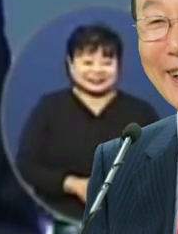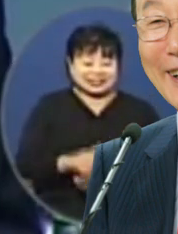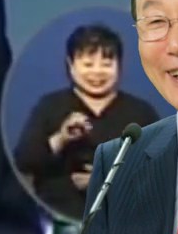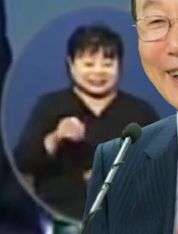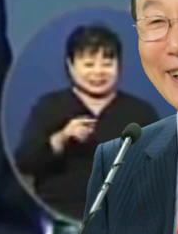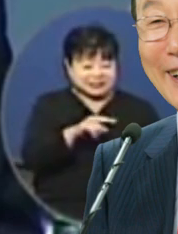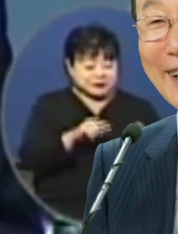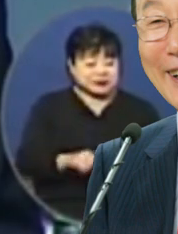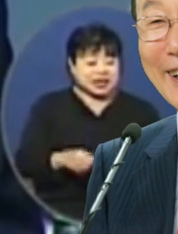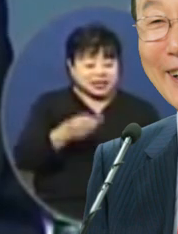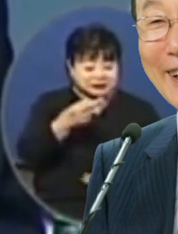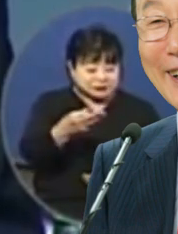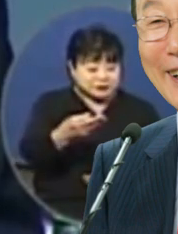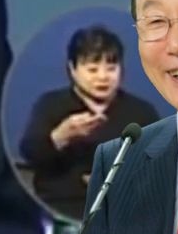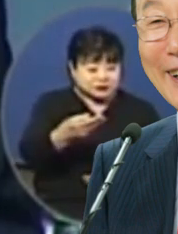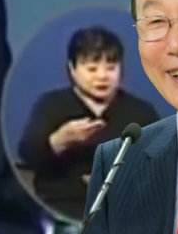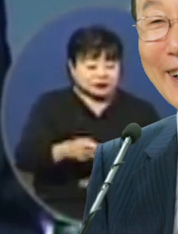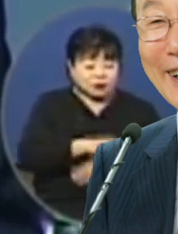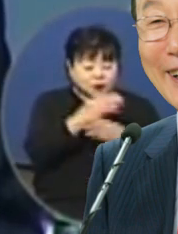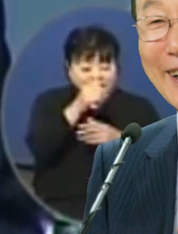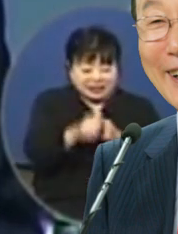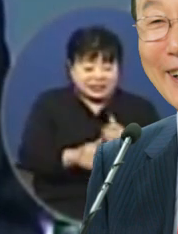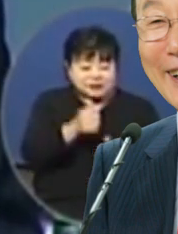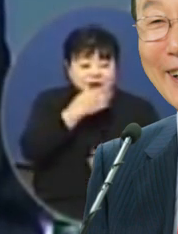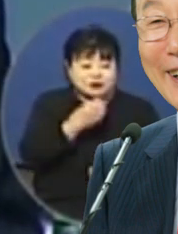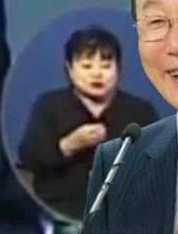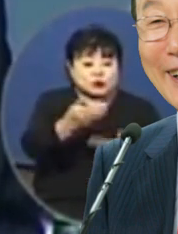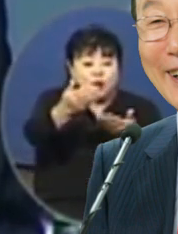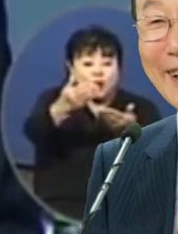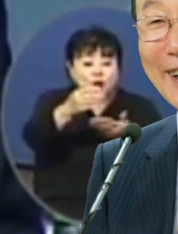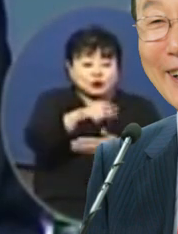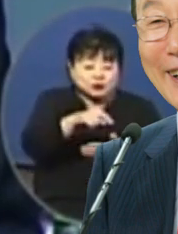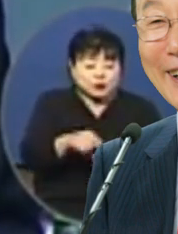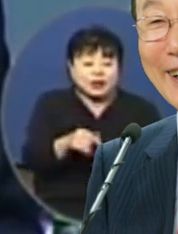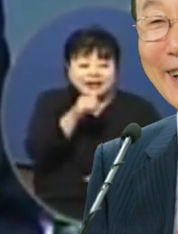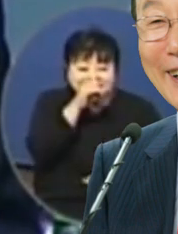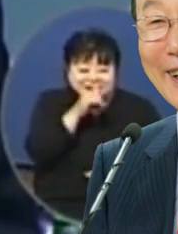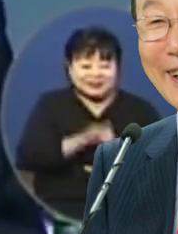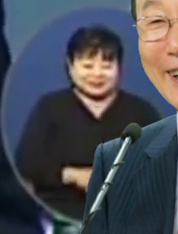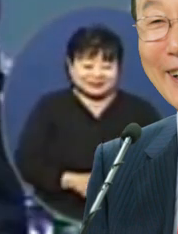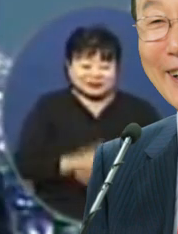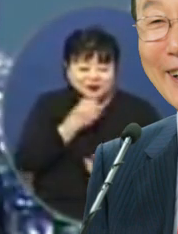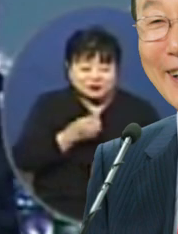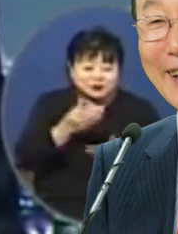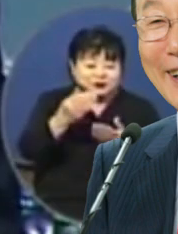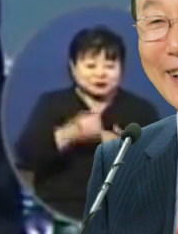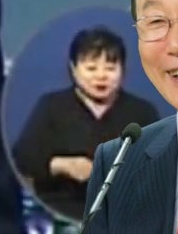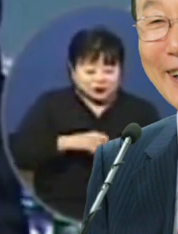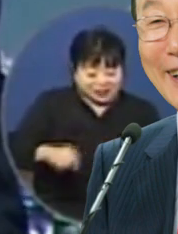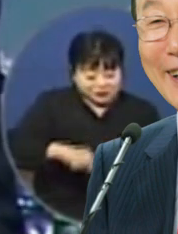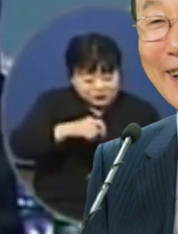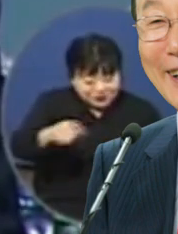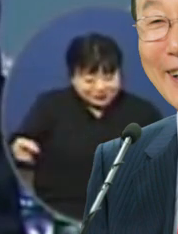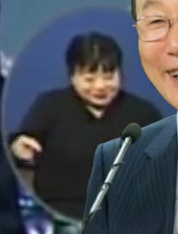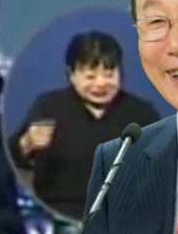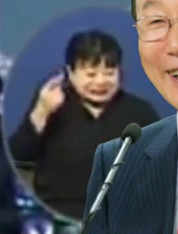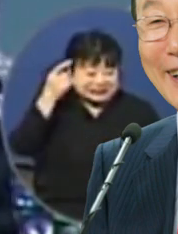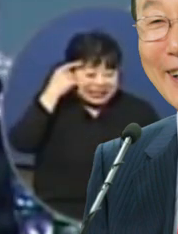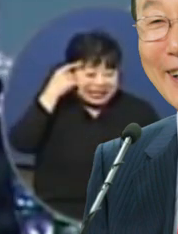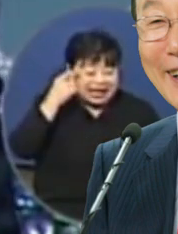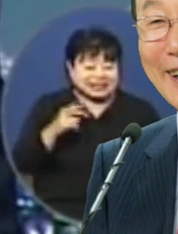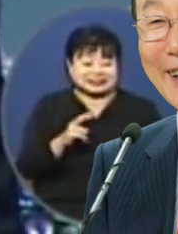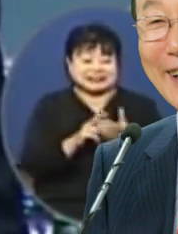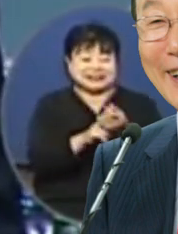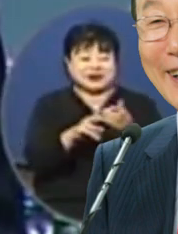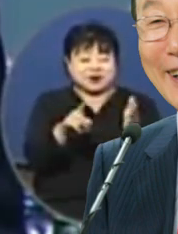갈라디아서 3장 13절에 온 하나님의 축복이 그 속에 다 들어있는데 그 축복의 보따리를 푸는 것이 상상하고